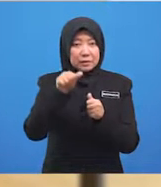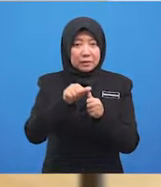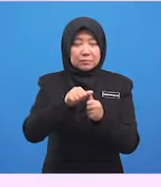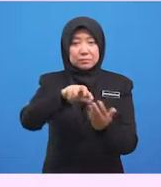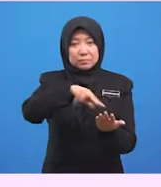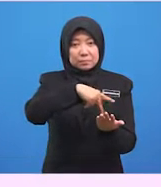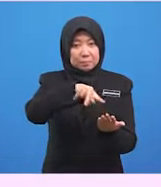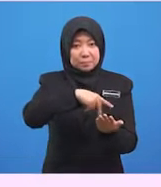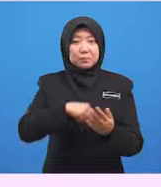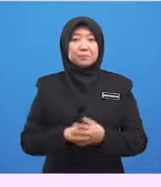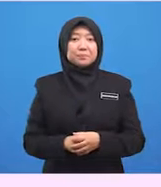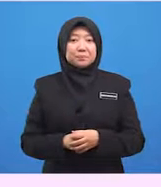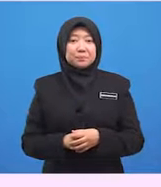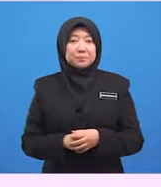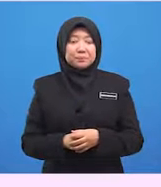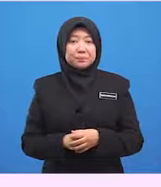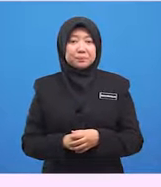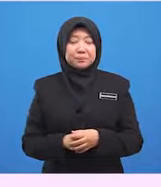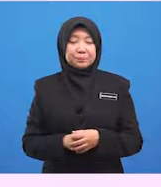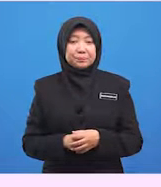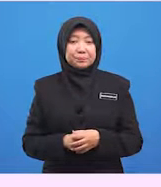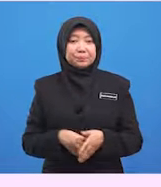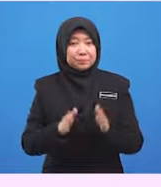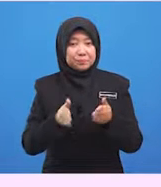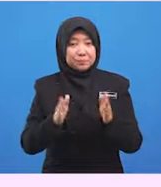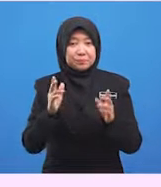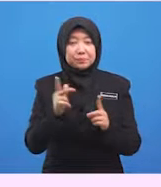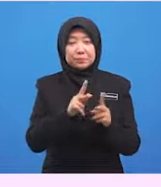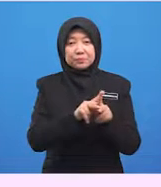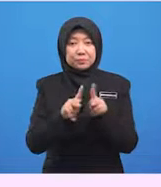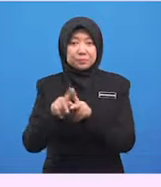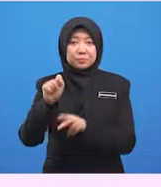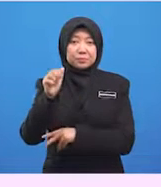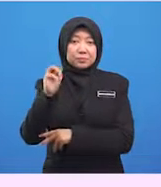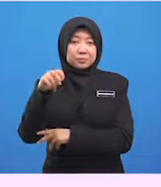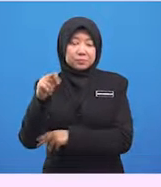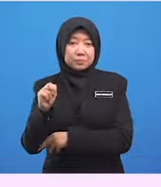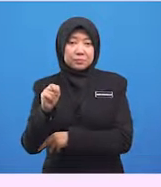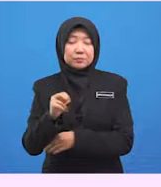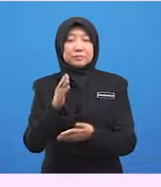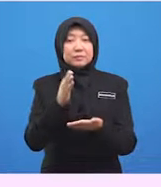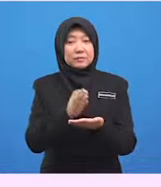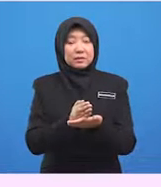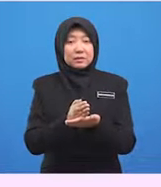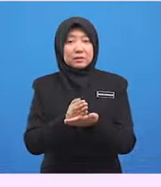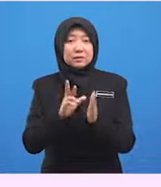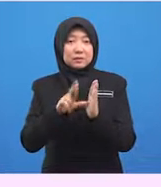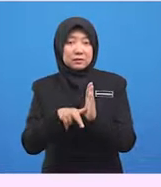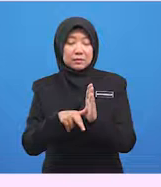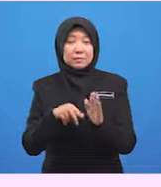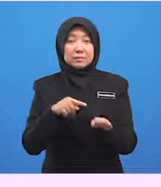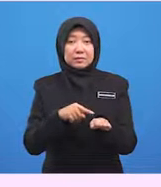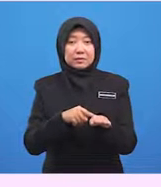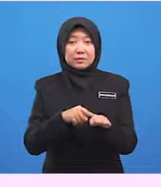pantun jalan-jalan ke kota tampan sehingga sebentar ditingkat you